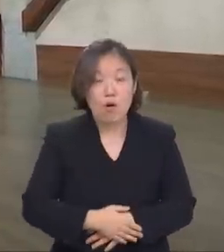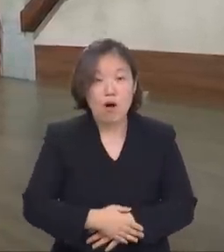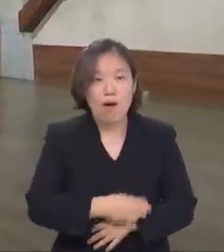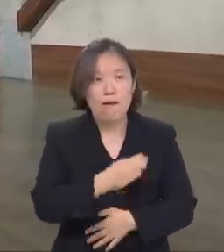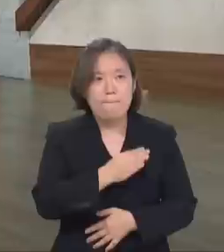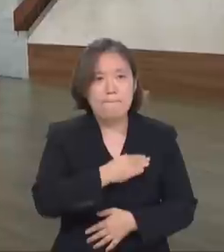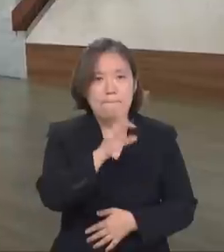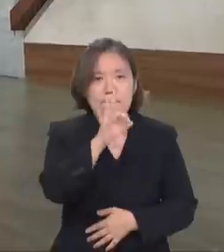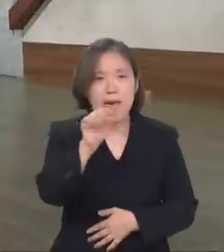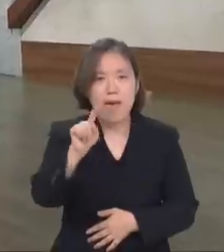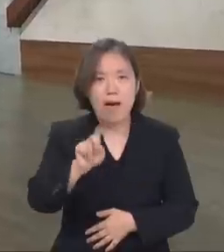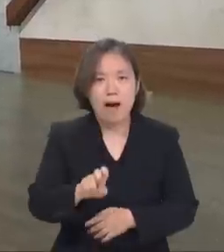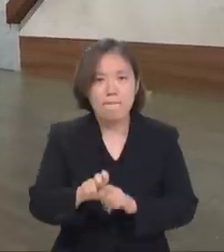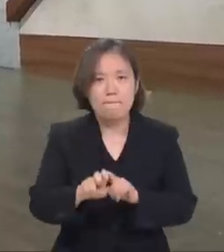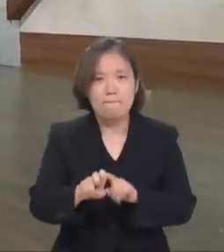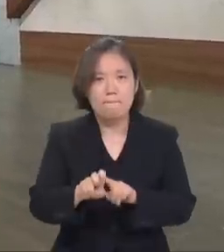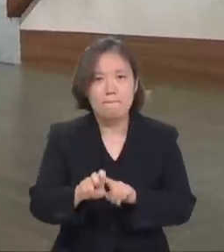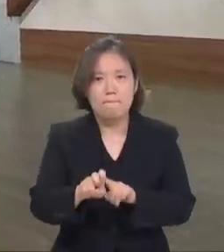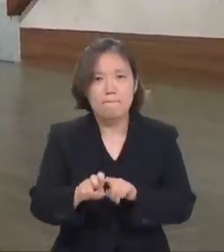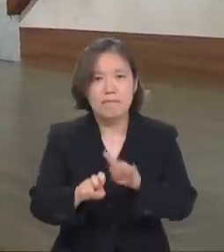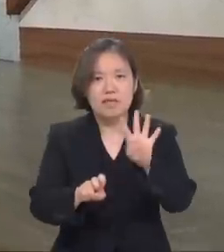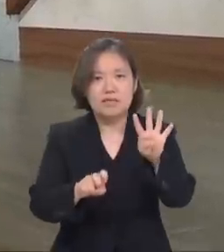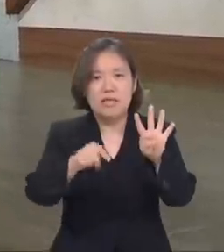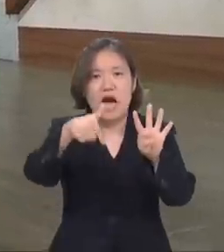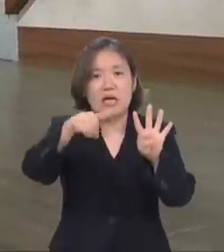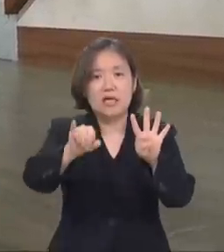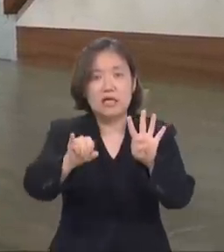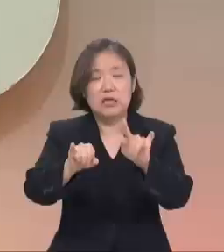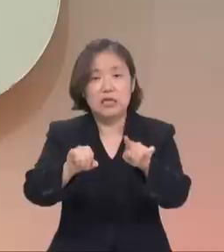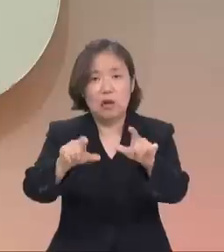폐암 4기입니다 완전 안 말기죠